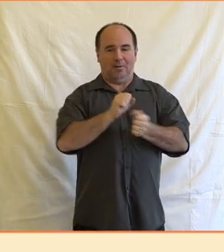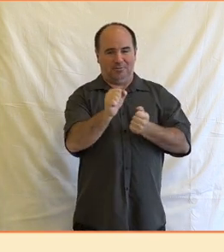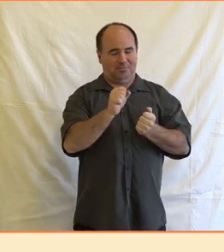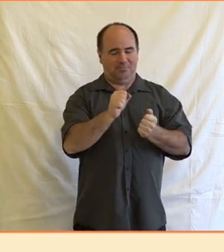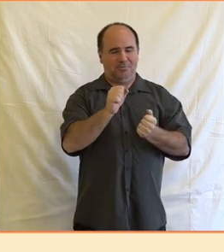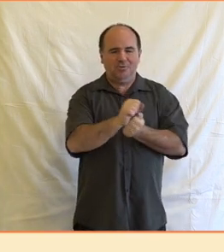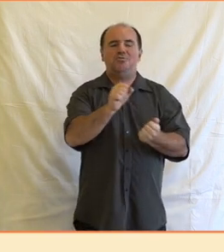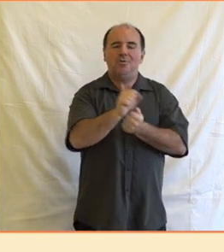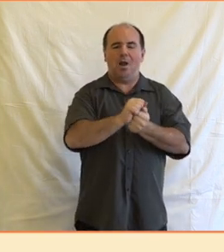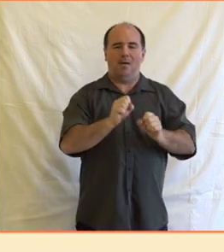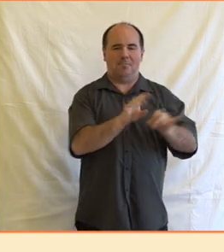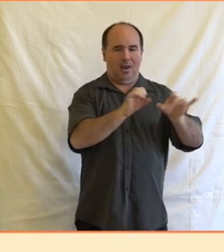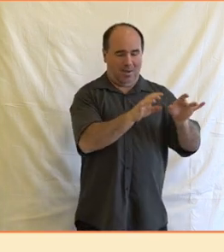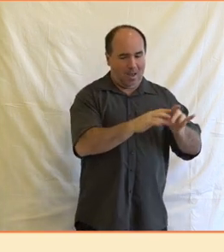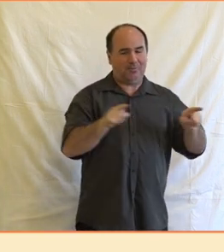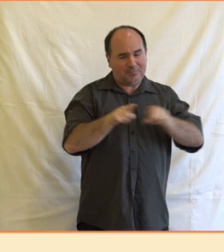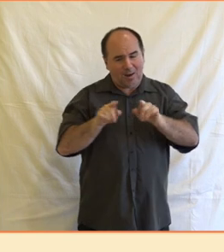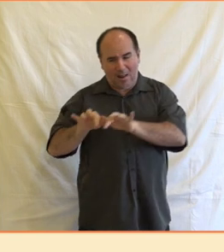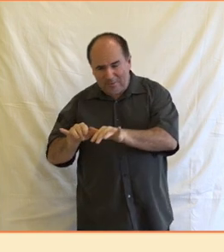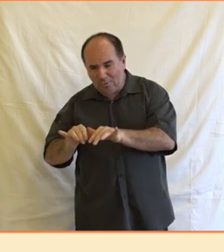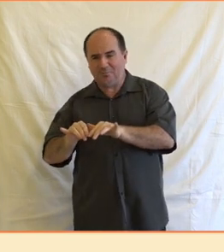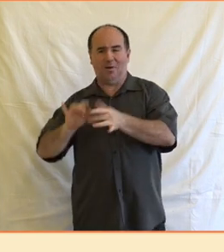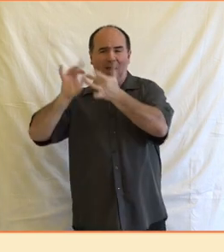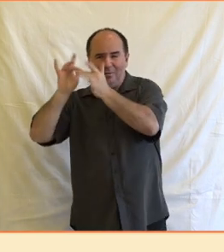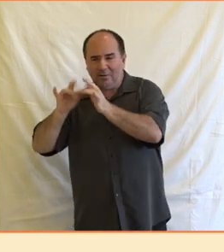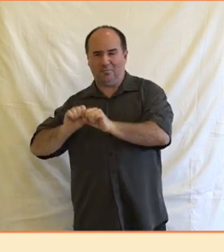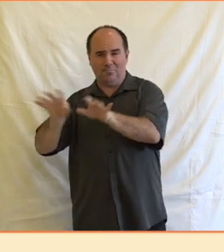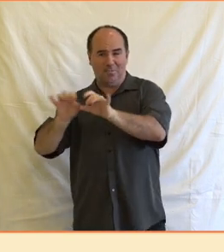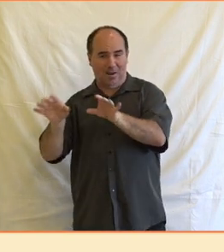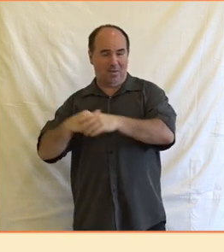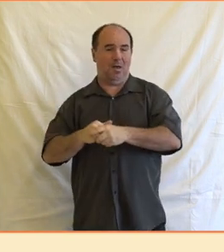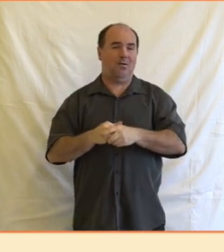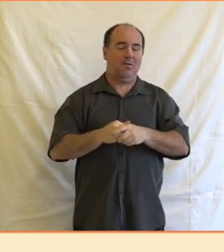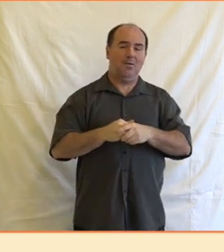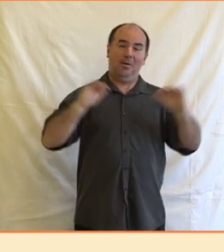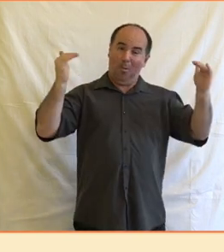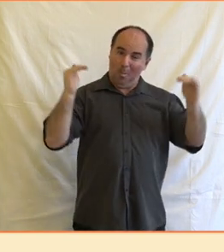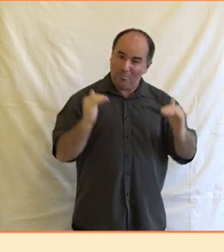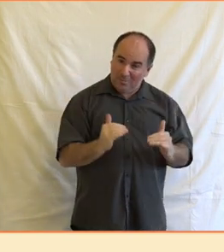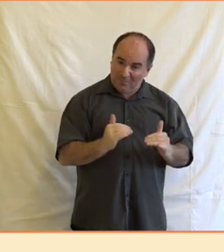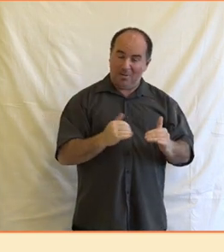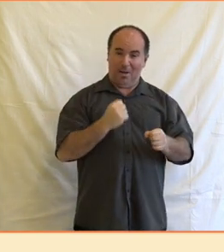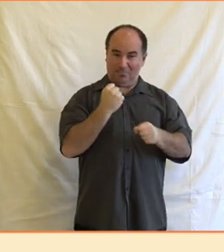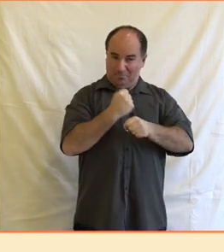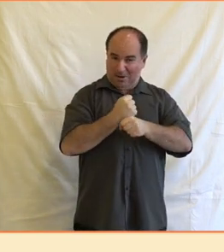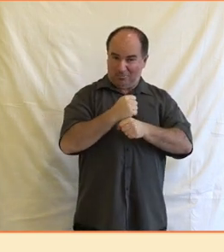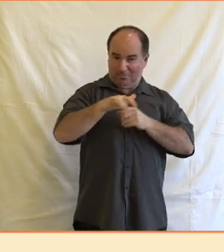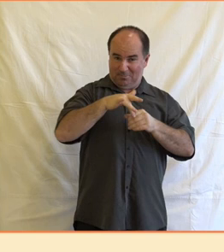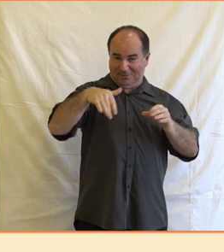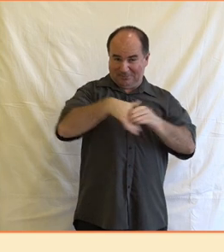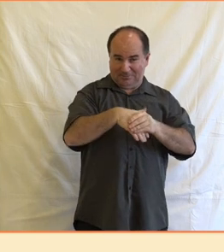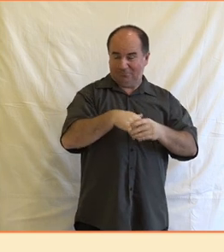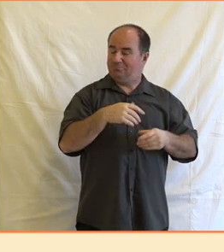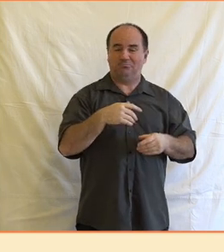tištěných, elektronických i internetových, tak tam odpovídalo na tuto otázku, nebo se s ní ztotožnilo